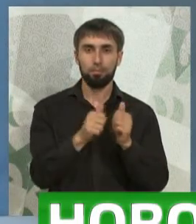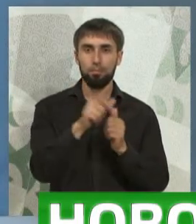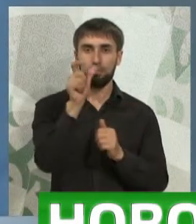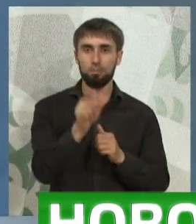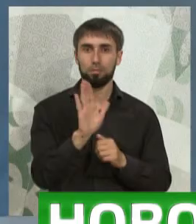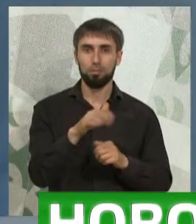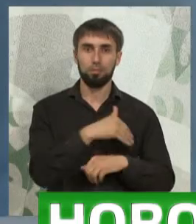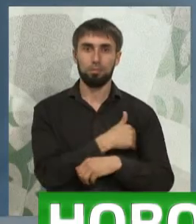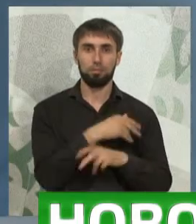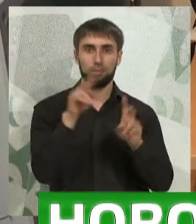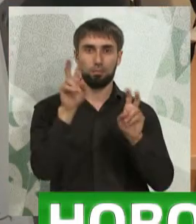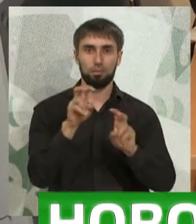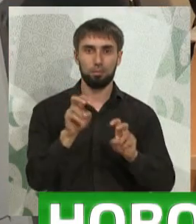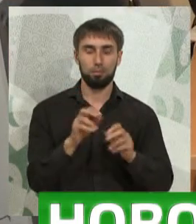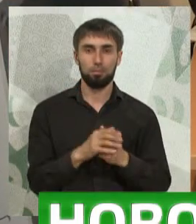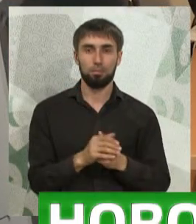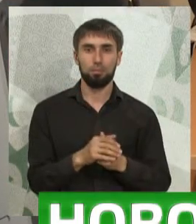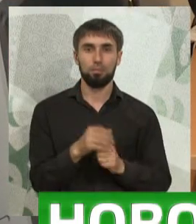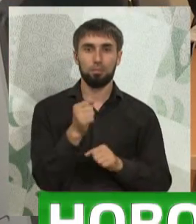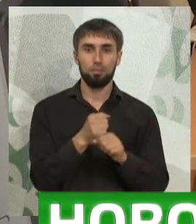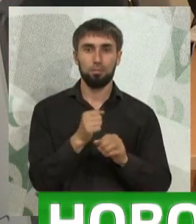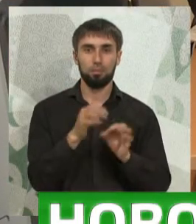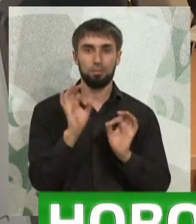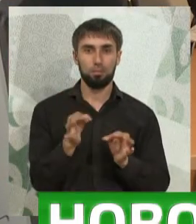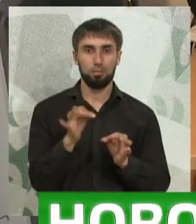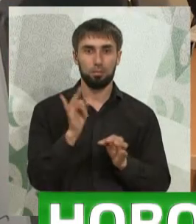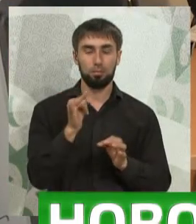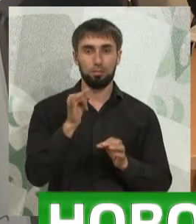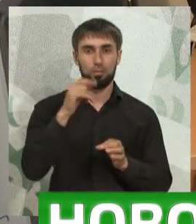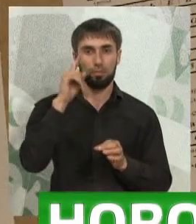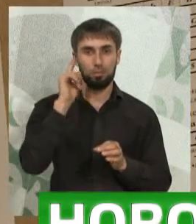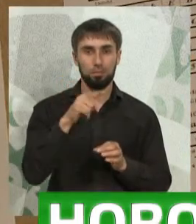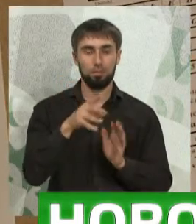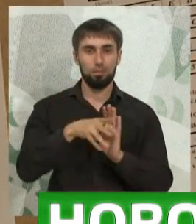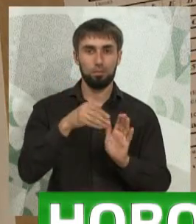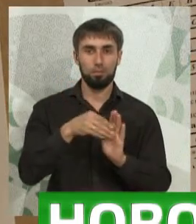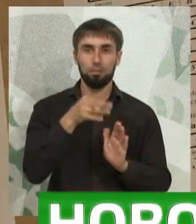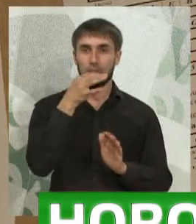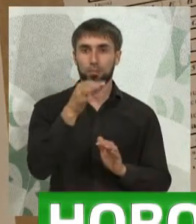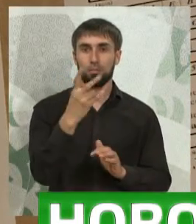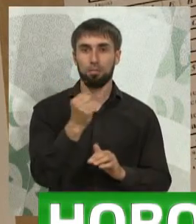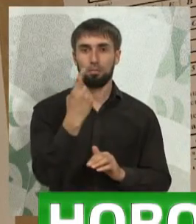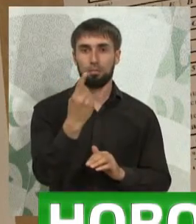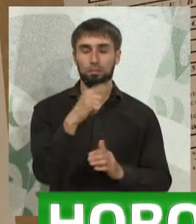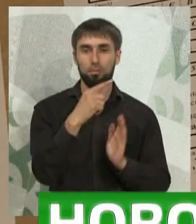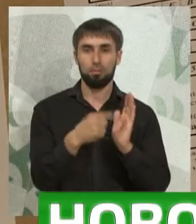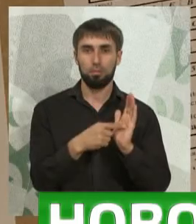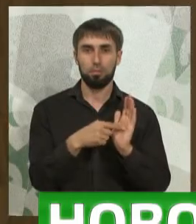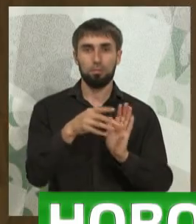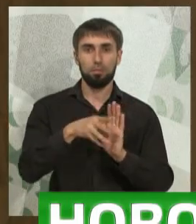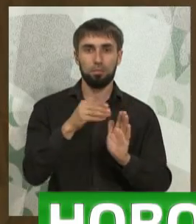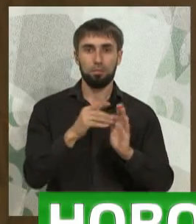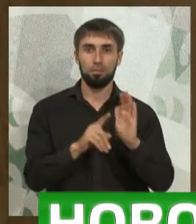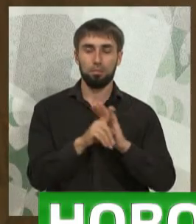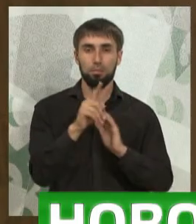будет измеряться температура. Сделать правильный, а значит осознанный выбор, ответив всего на один вопрос. Голосование начнется уже